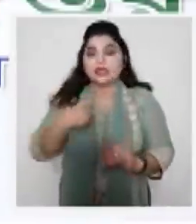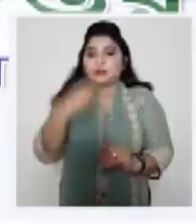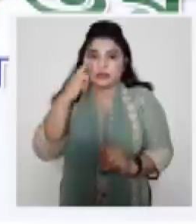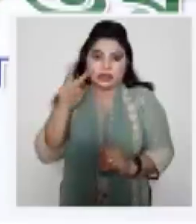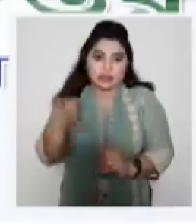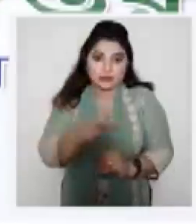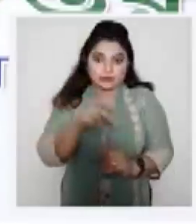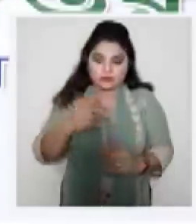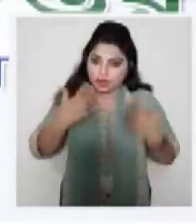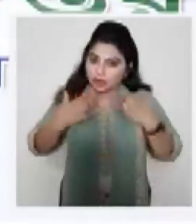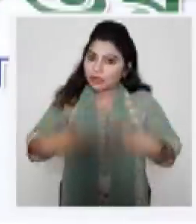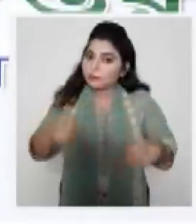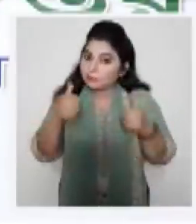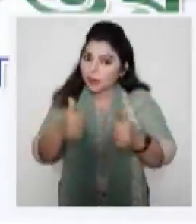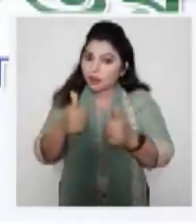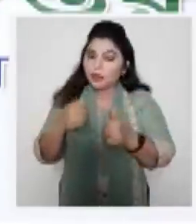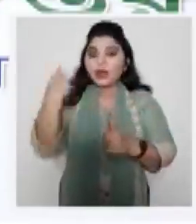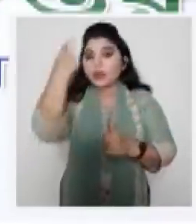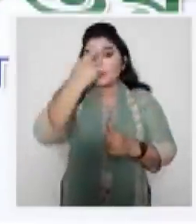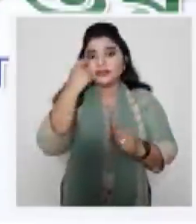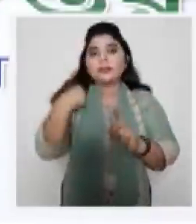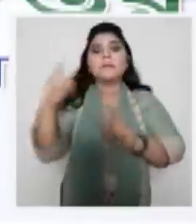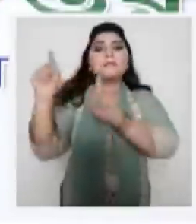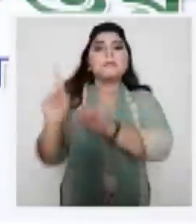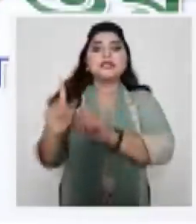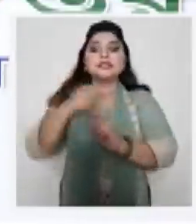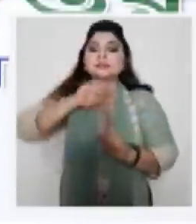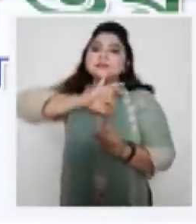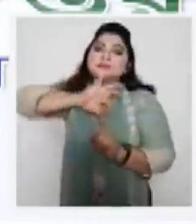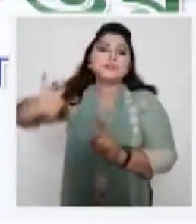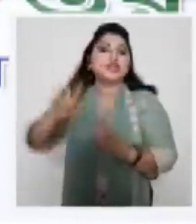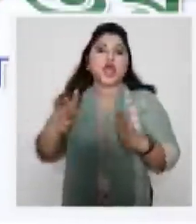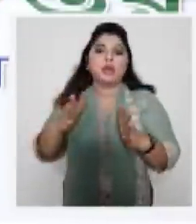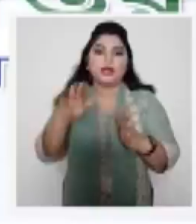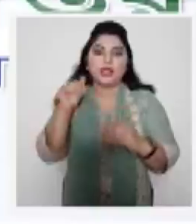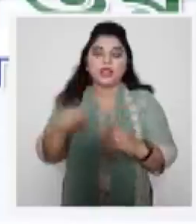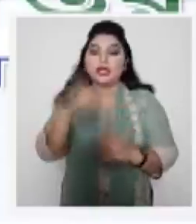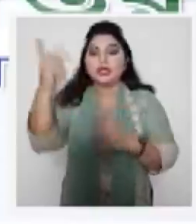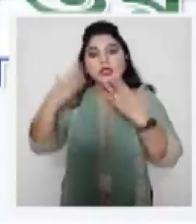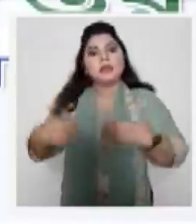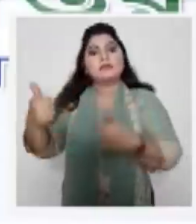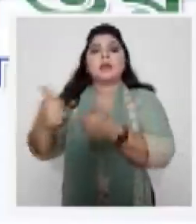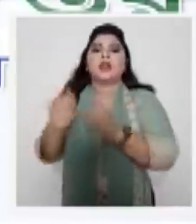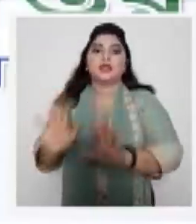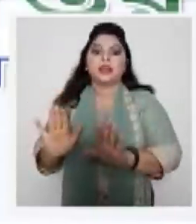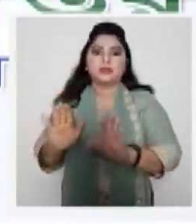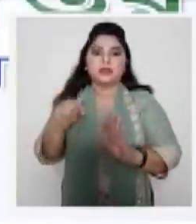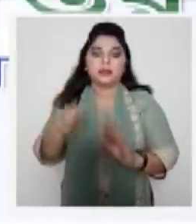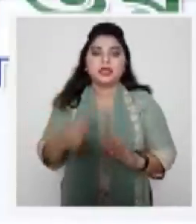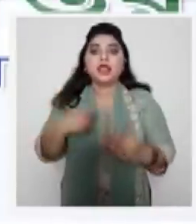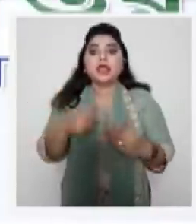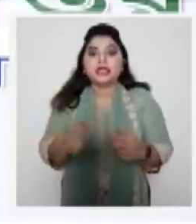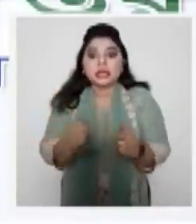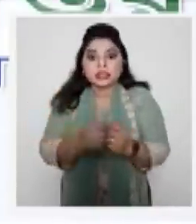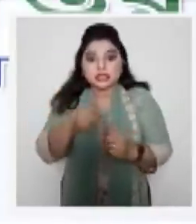দ্বারা ক্ষতিগ্রস্ত না হয় সেই দিকেও আমরা দৃষ্টি রাখি। আমি নিজে সুরক্ষিত থাকলে আমার পাশের ব্যক্তিও সুরক্ষিত থাকবেন এবং তাকে উদ্বুদ্ধ